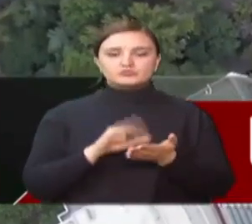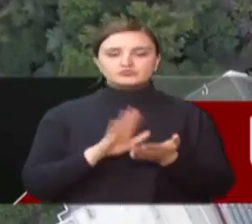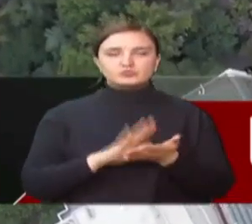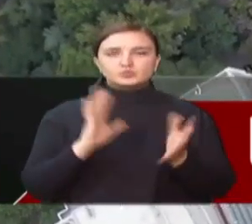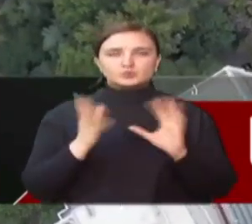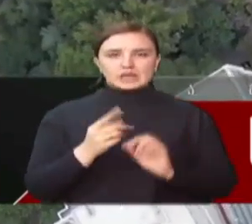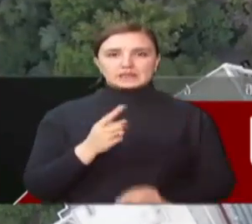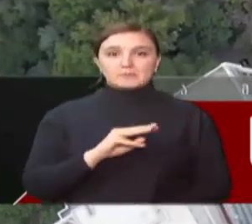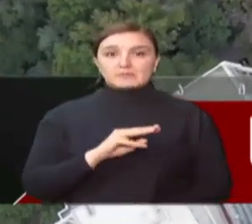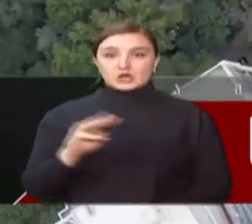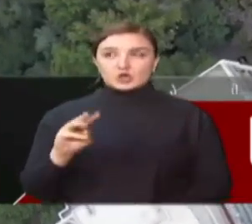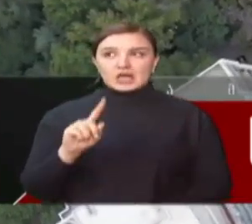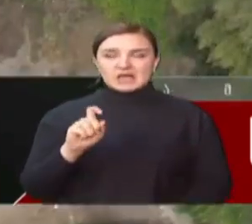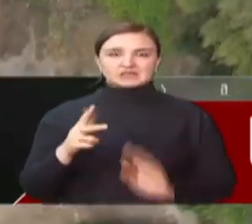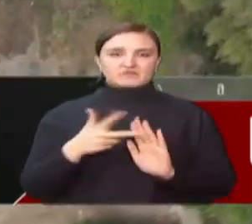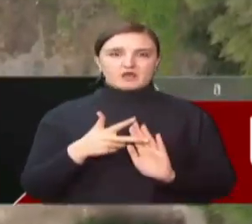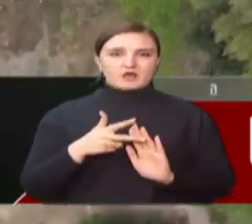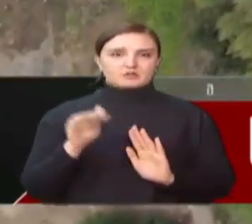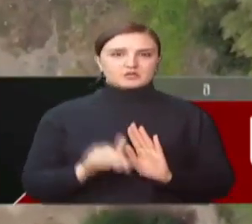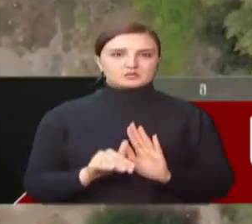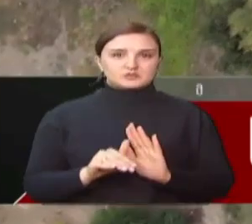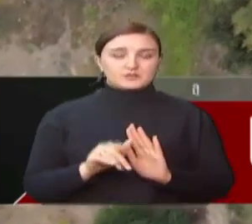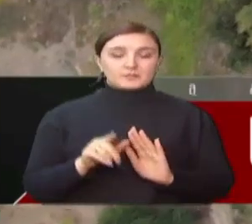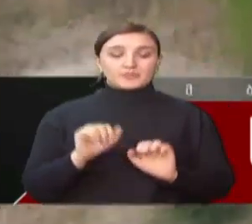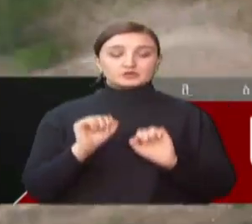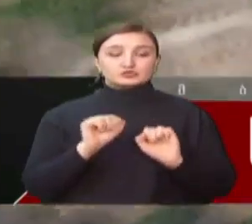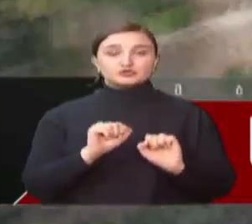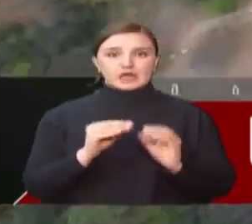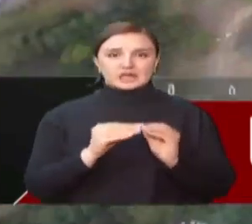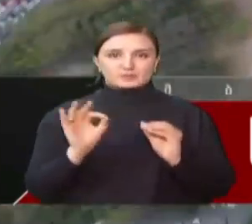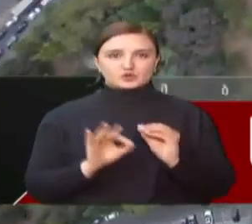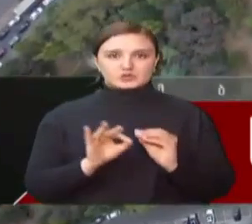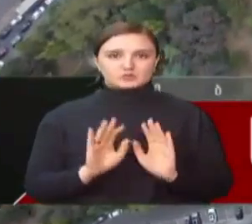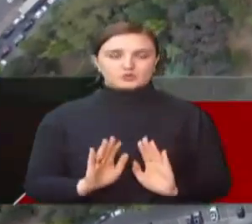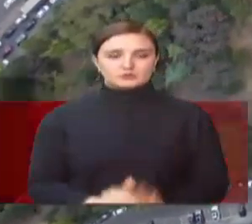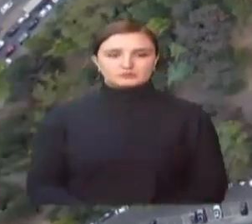1.108.000 საჭარბებს, აქედან დაზღვეული დაახლოებით 10%-ია.